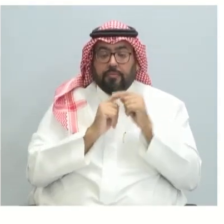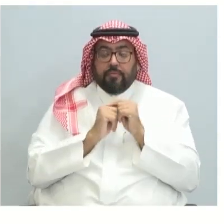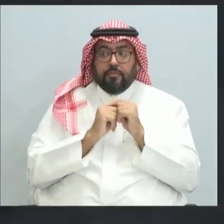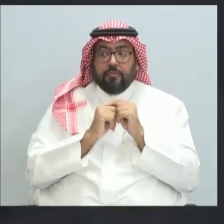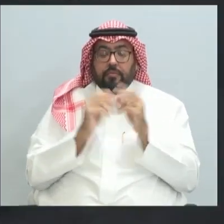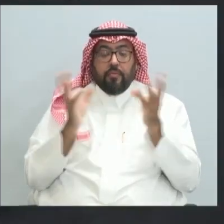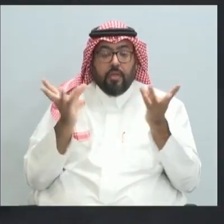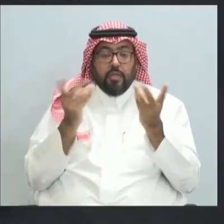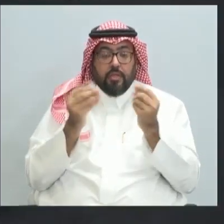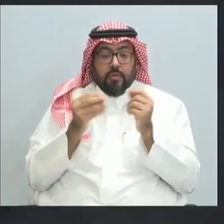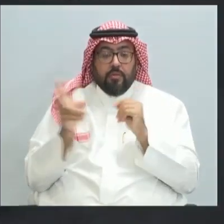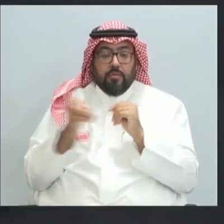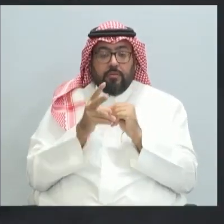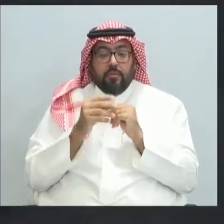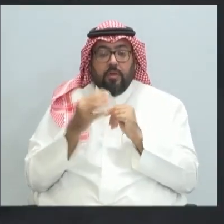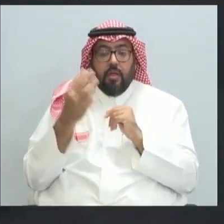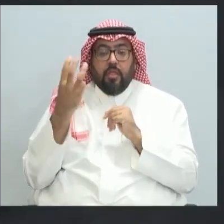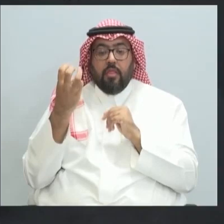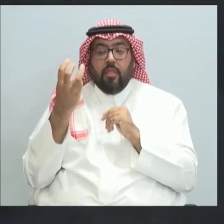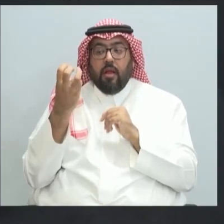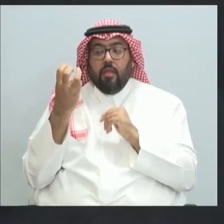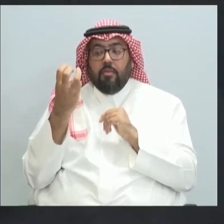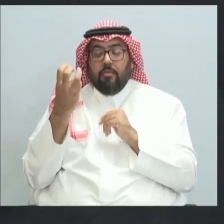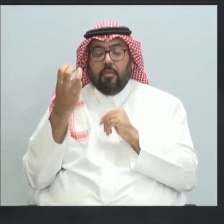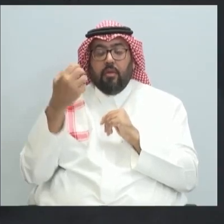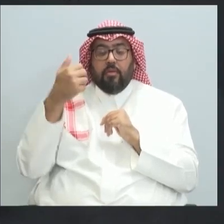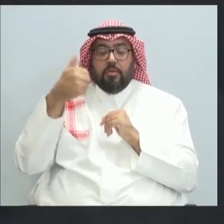ناتجها يساوي 360 درجه